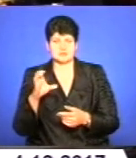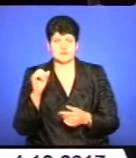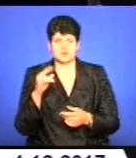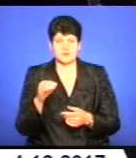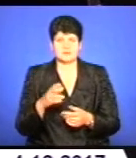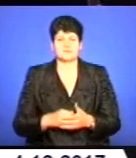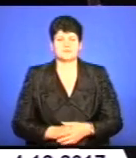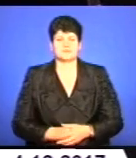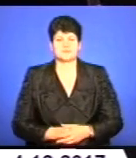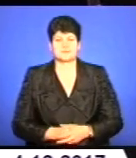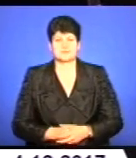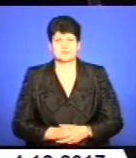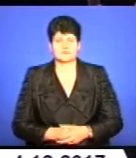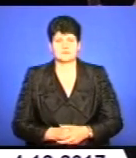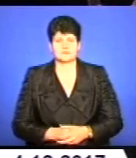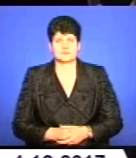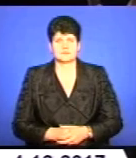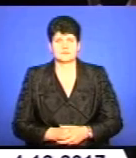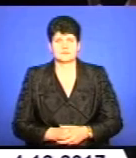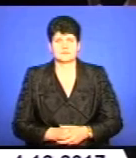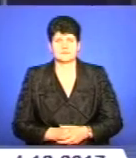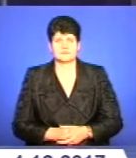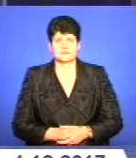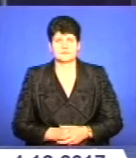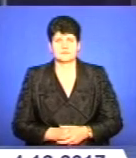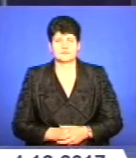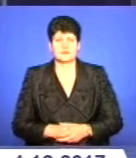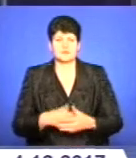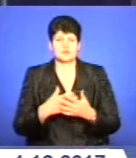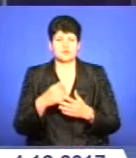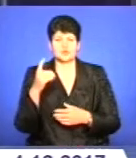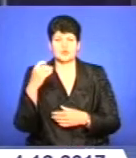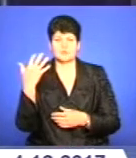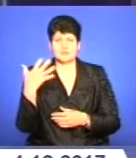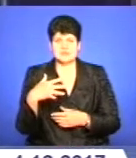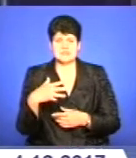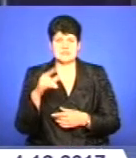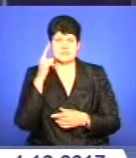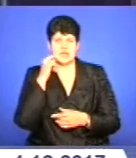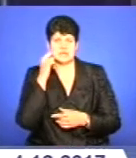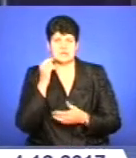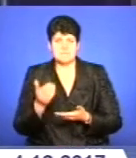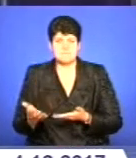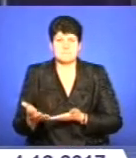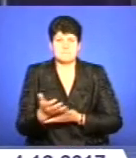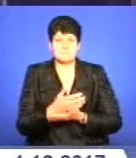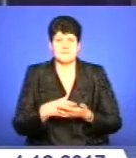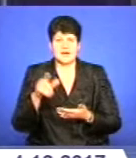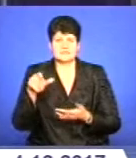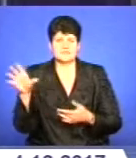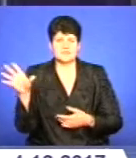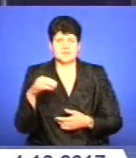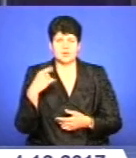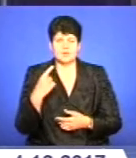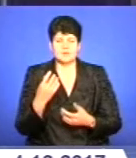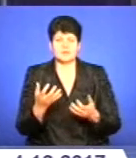Богдана Сарабун, Андрій Бодак, Вісті ТТБ. Майже 150 пасічників з усієї області та інших регіонів України